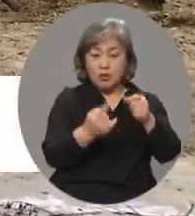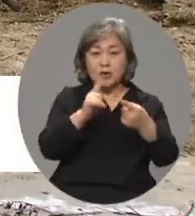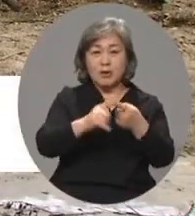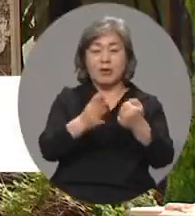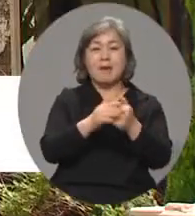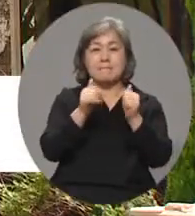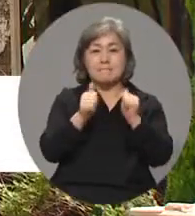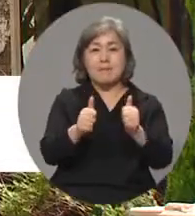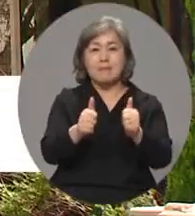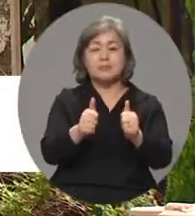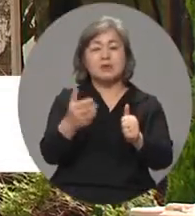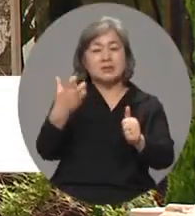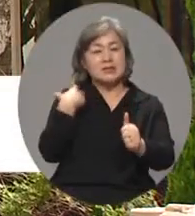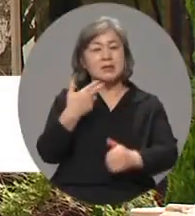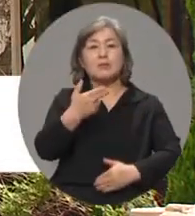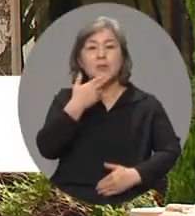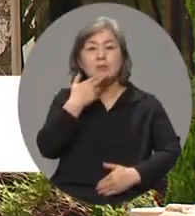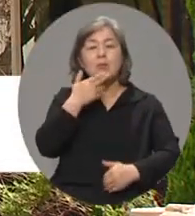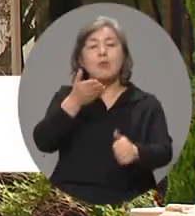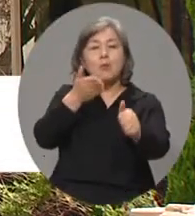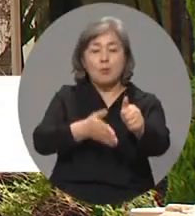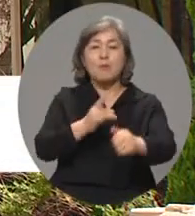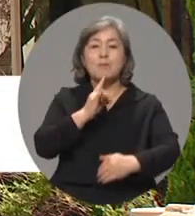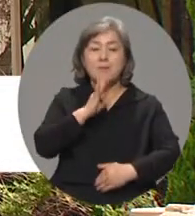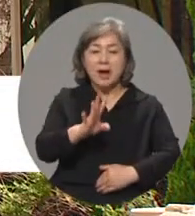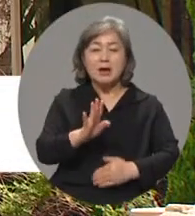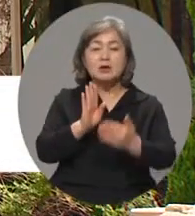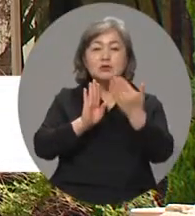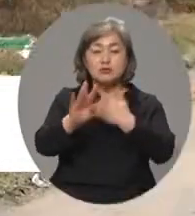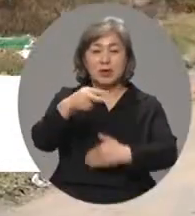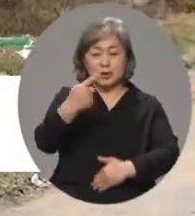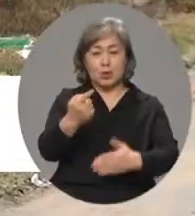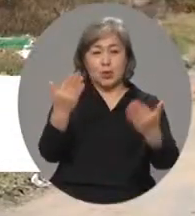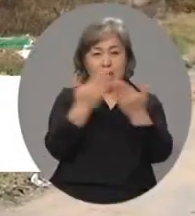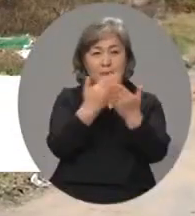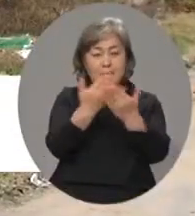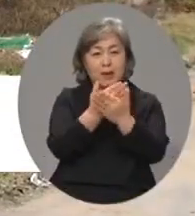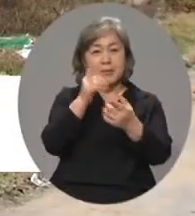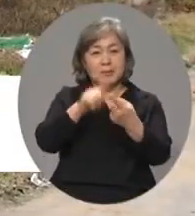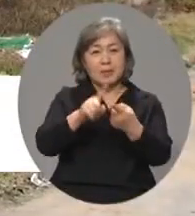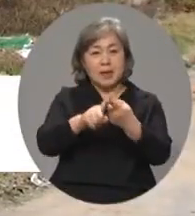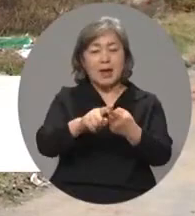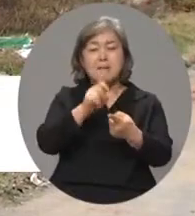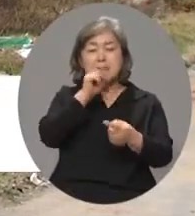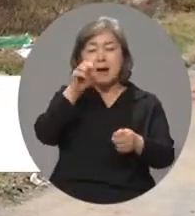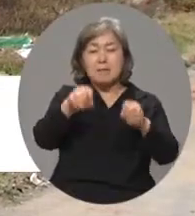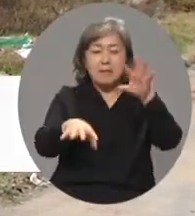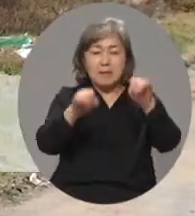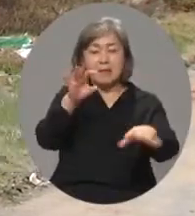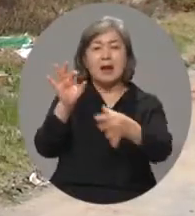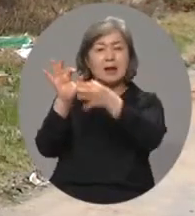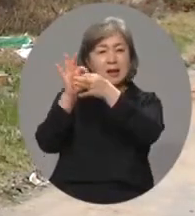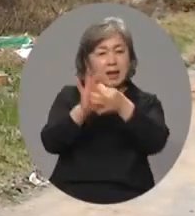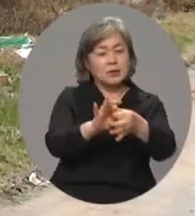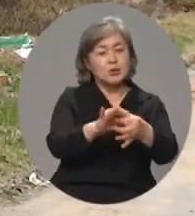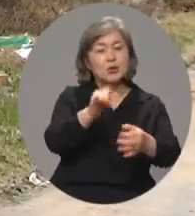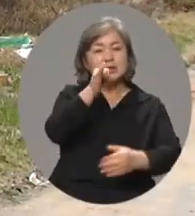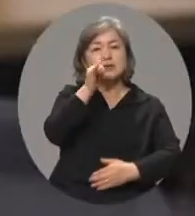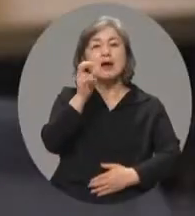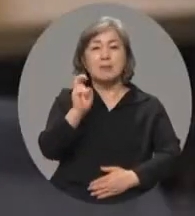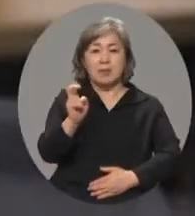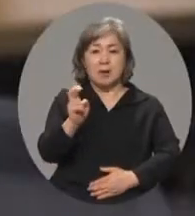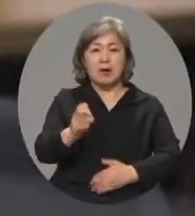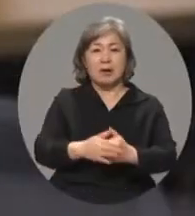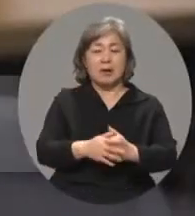법적 구속력을 갖지 않는 권고사항일 뿐 이후에도 개발 방향을 둘러싼 논란은 계속될 가능성이 큽니다